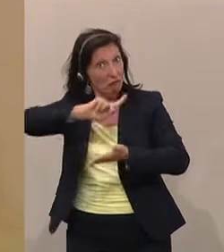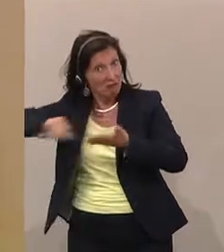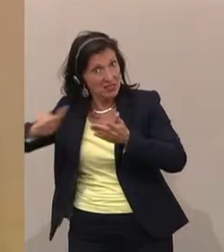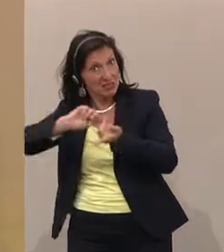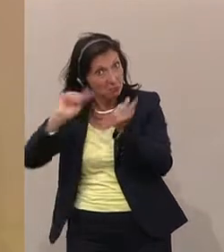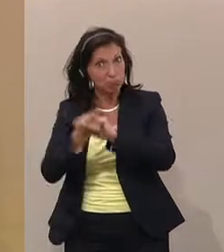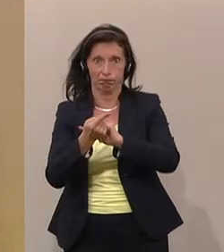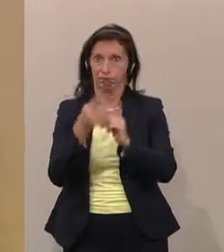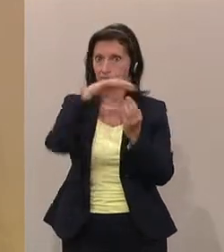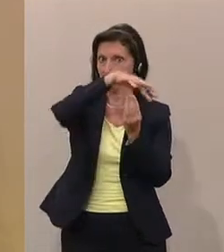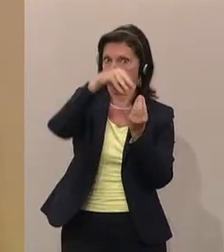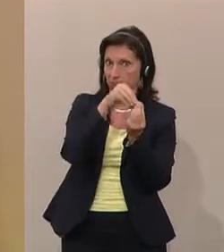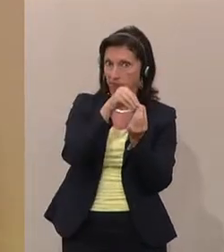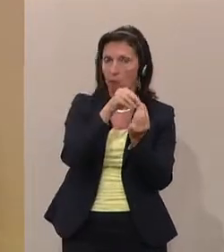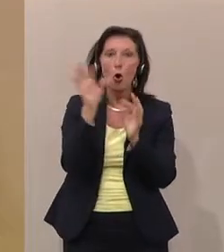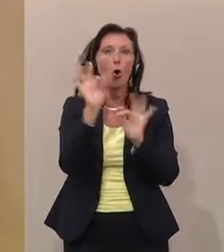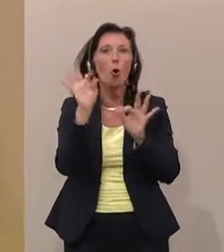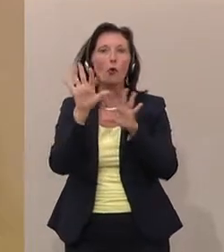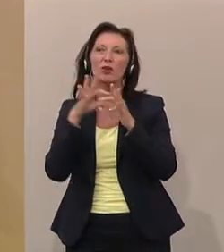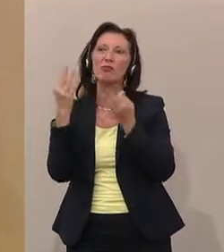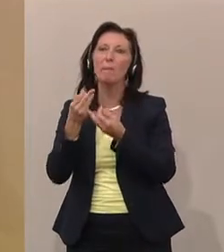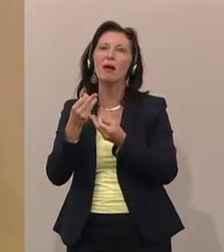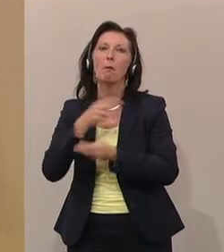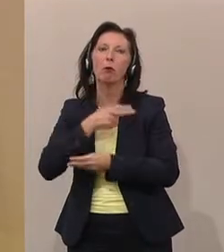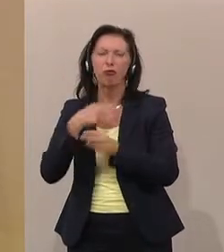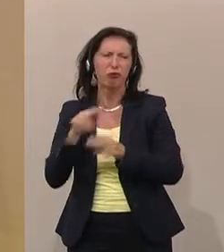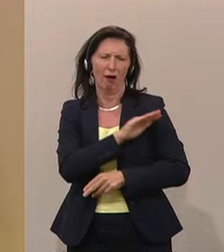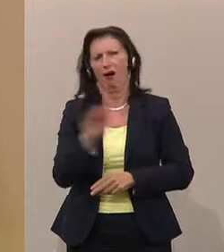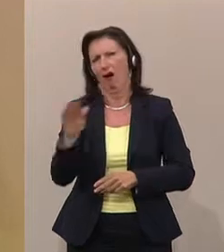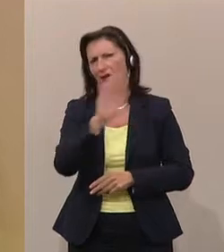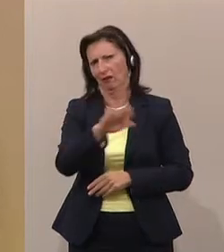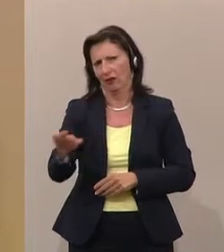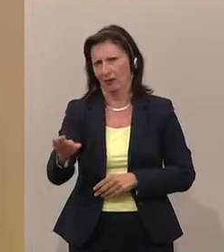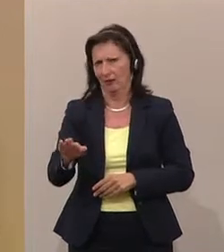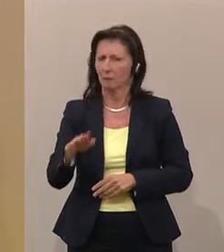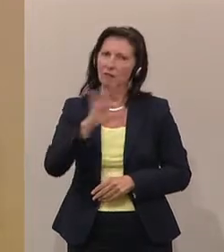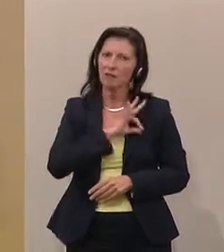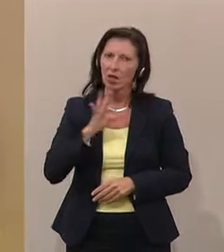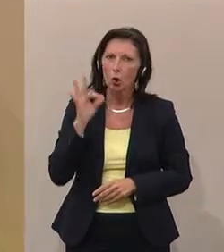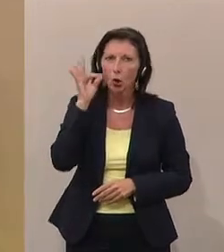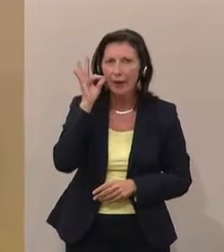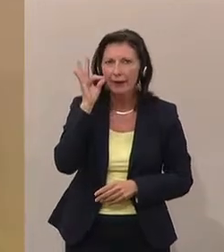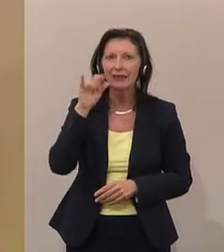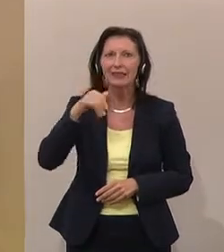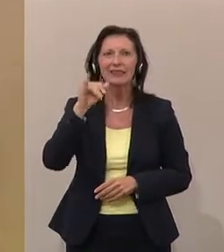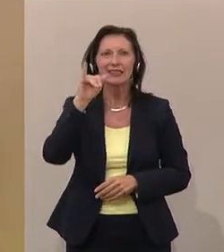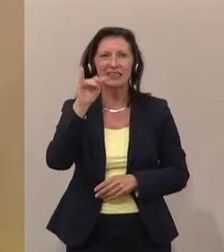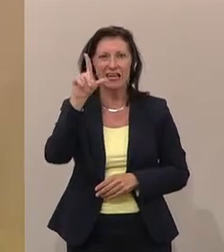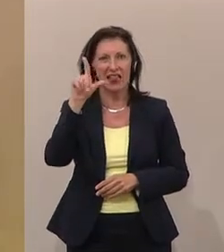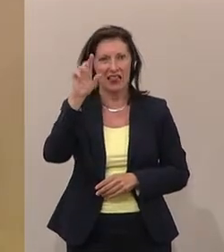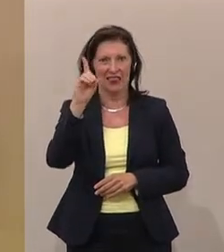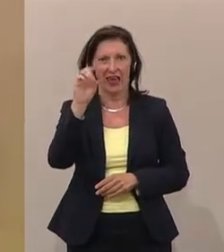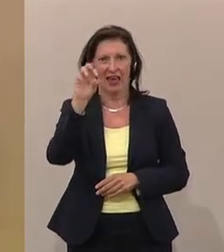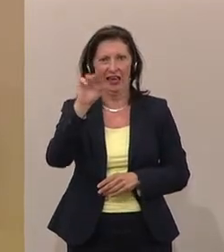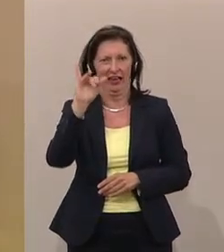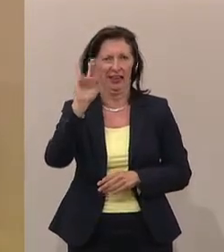Oder man könnte auch den Familienbonus einfach für alle Kinder geben. Die Kollegin Yildirim wird hier dazu einen Antrag einbringen, dass